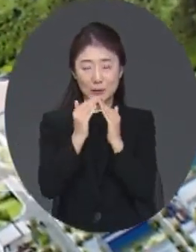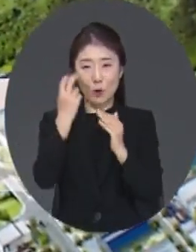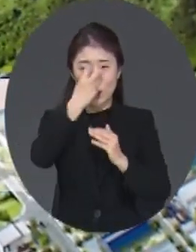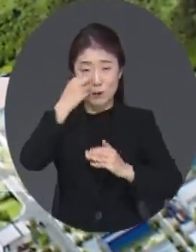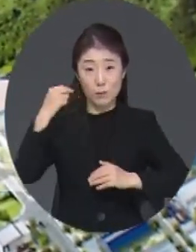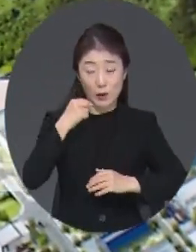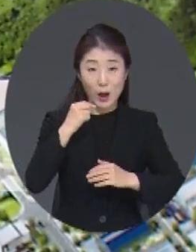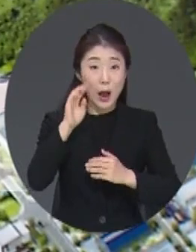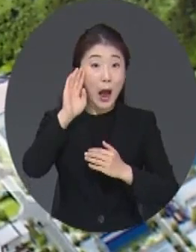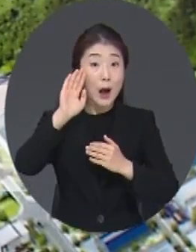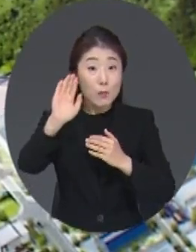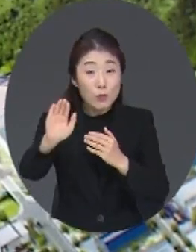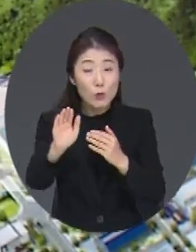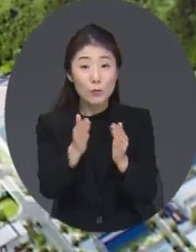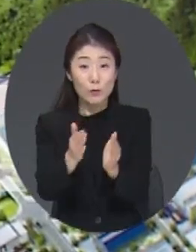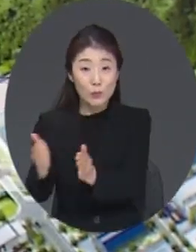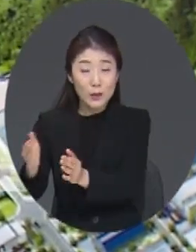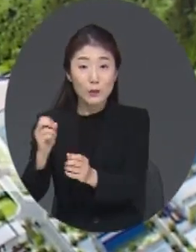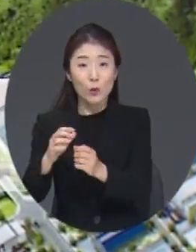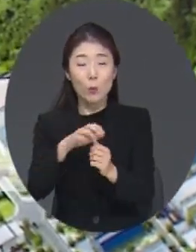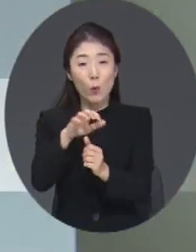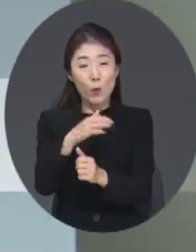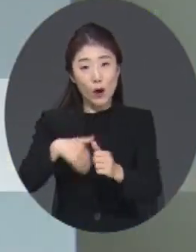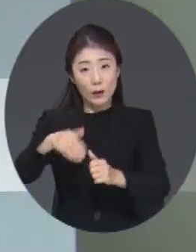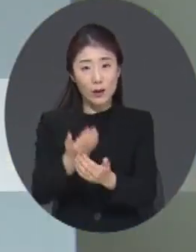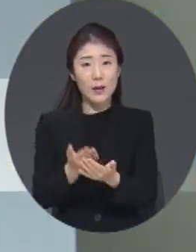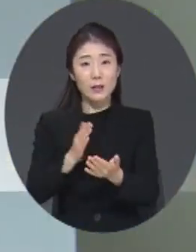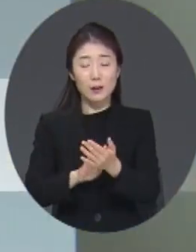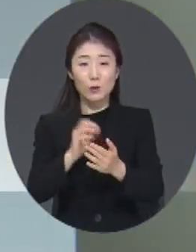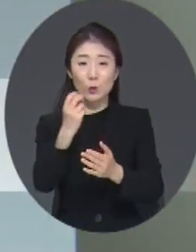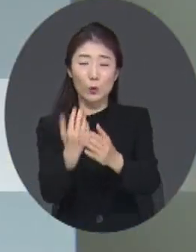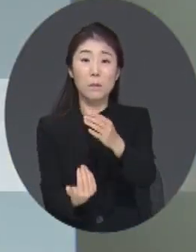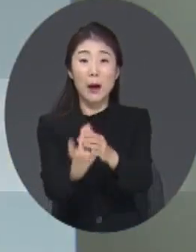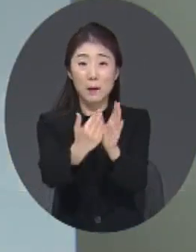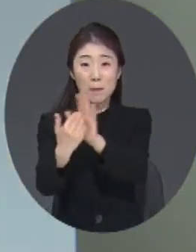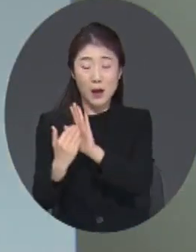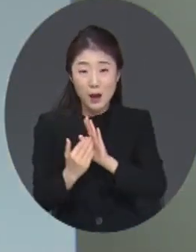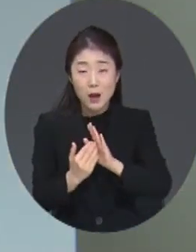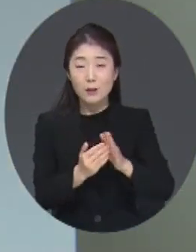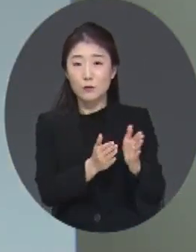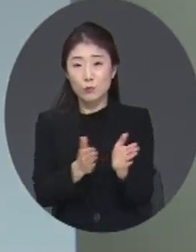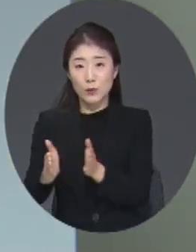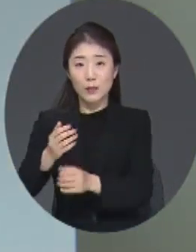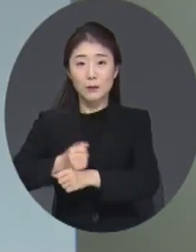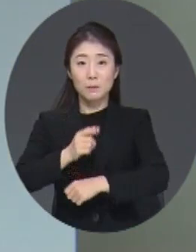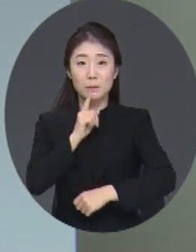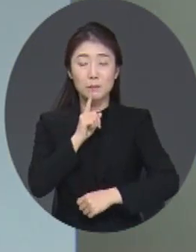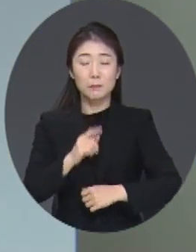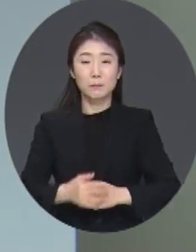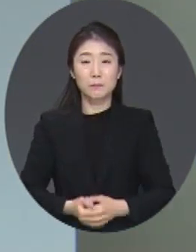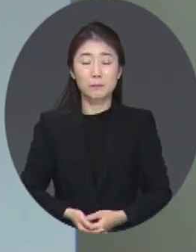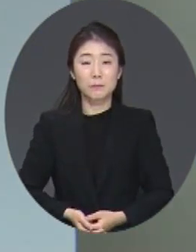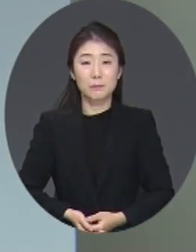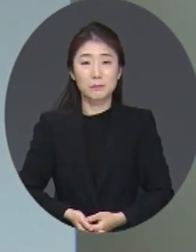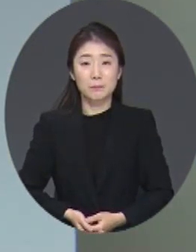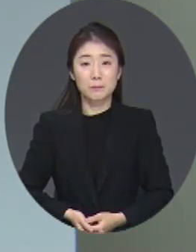강화와 사후 조치 강화, 보육 환경 개선 등 재발 방지 대책도 추진하겠다고 밝혔습니다.